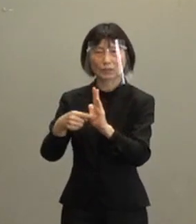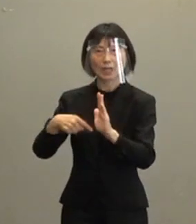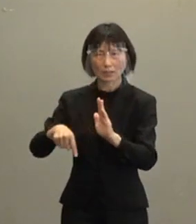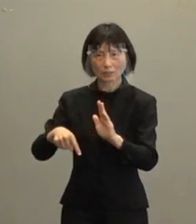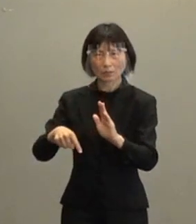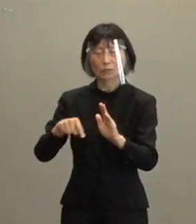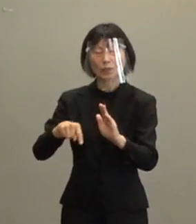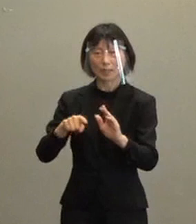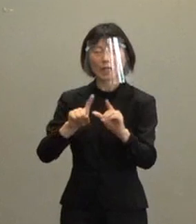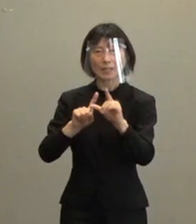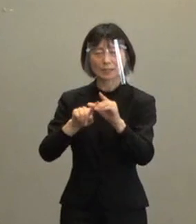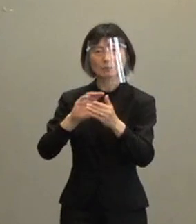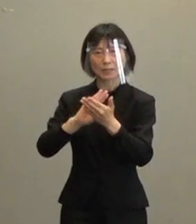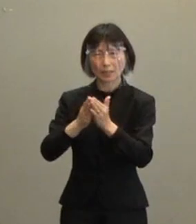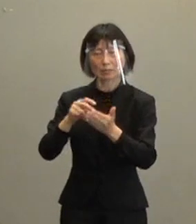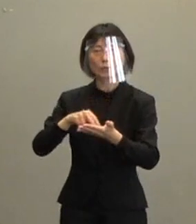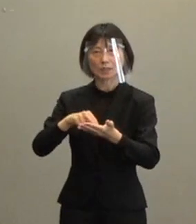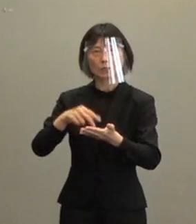葉県の考え方であります。